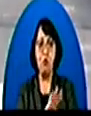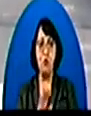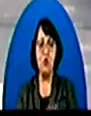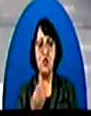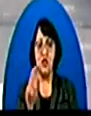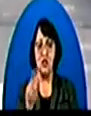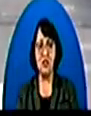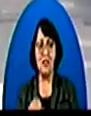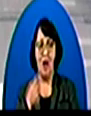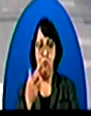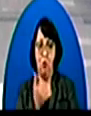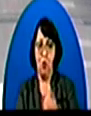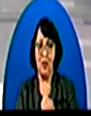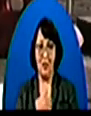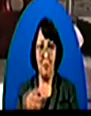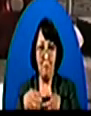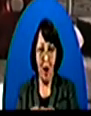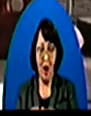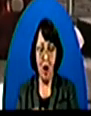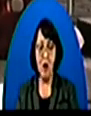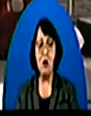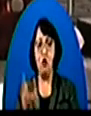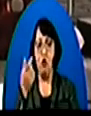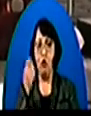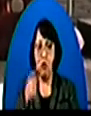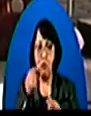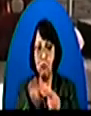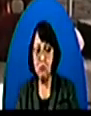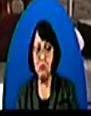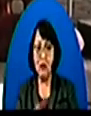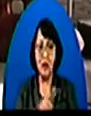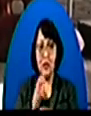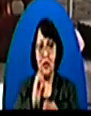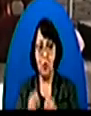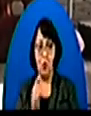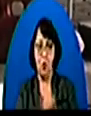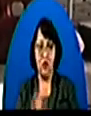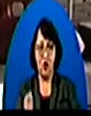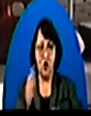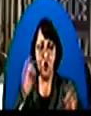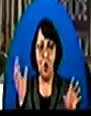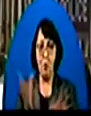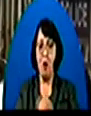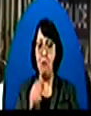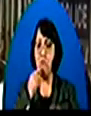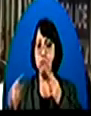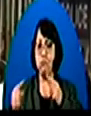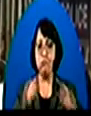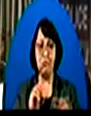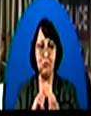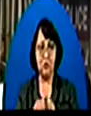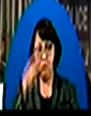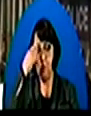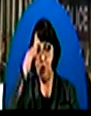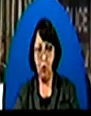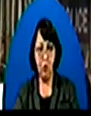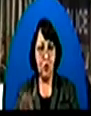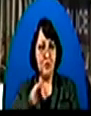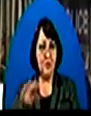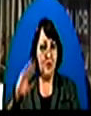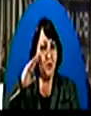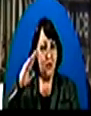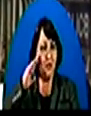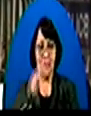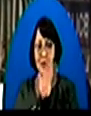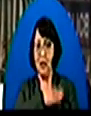яг энэ дадлах сургалтыг бол голлон өвдөрдөн зохион байгуулсан. За ингэснээрээ мэдээж манай улсын хувьд энэ зэвсэгт хүчин болоод